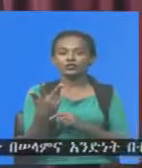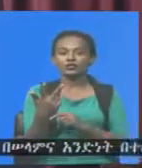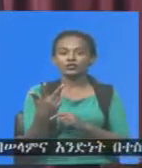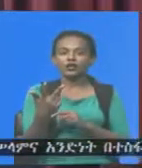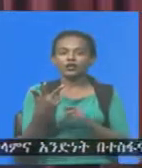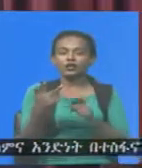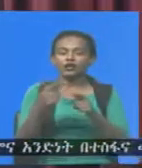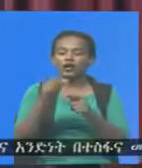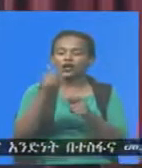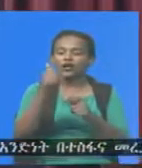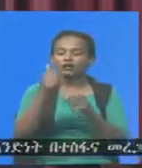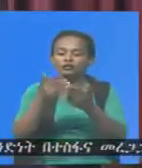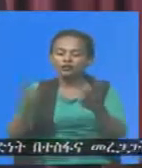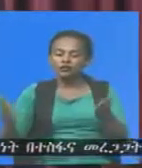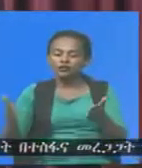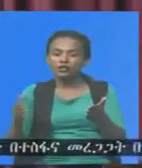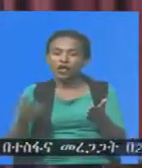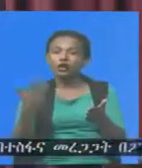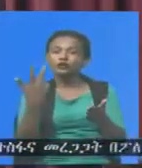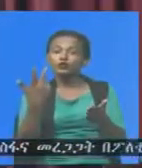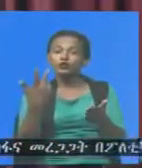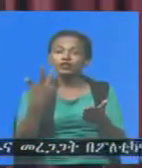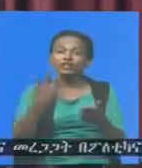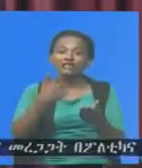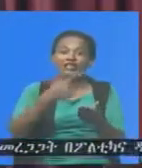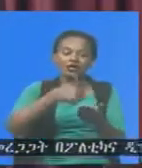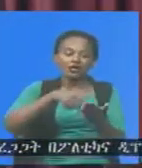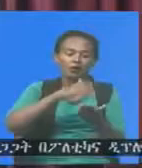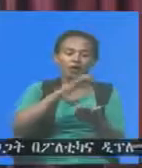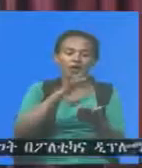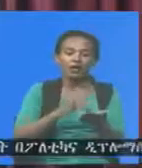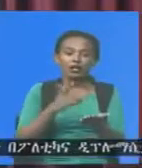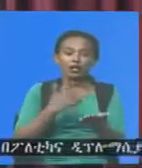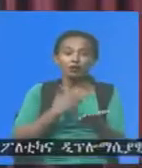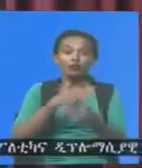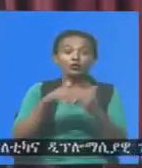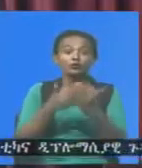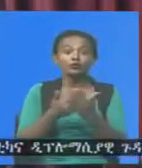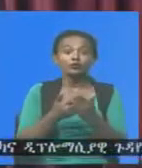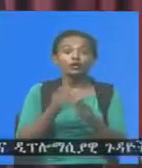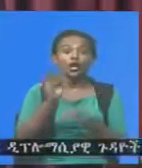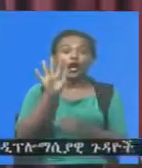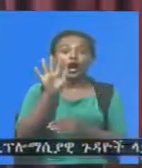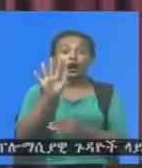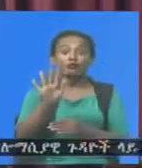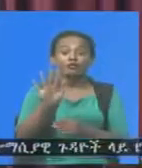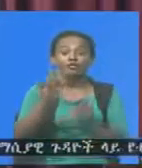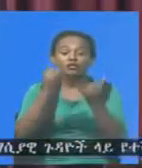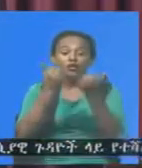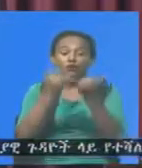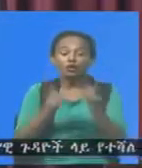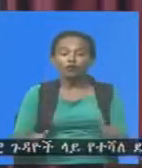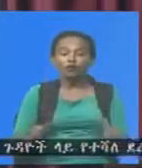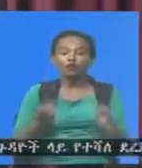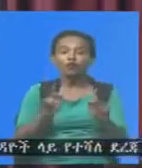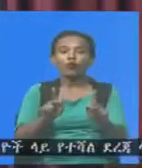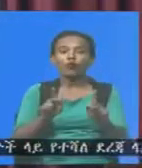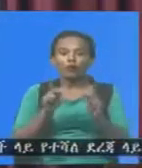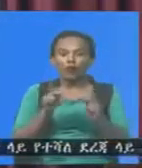ኤክስትሪምስ እና ሌላ 3 ገደማ መሃል ላይ ያሉ በድምሩ ግን በ5 ካታጎሪ የሚከፈሉ ፓርላማ አለ።